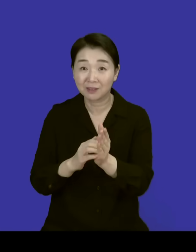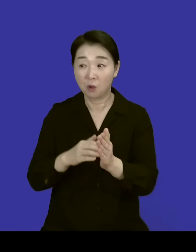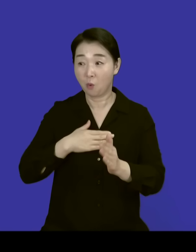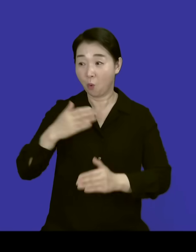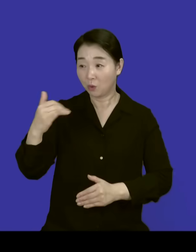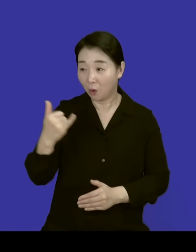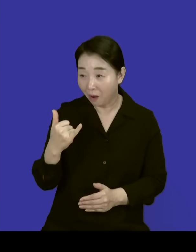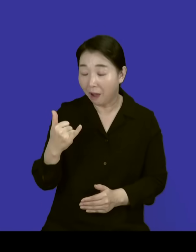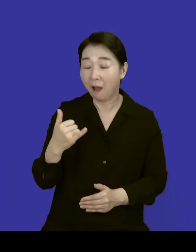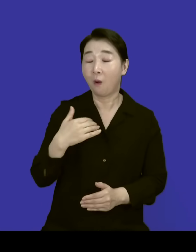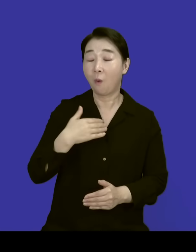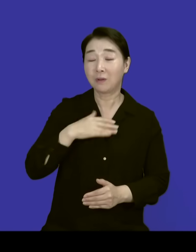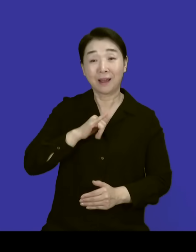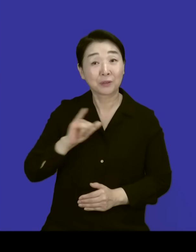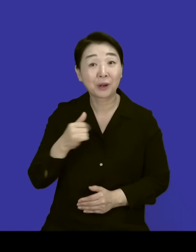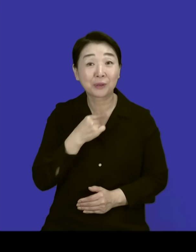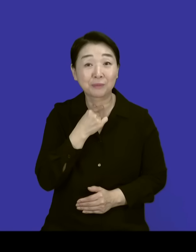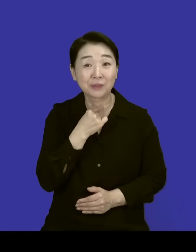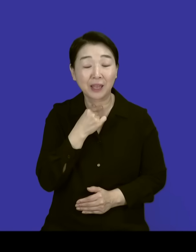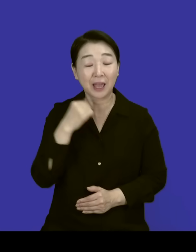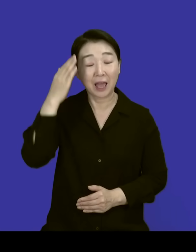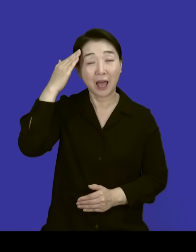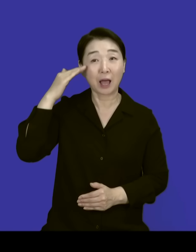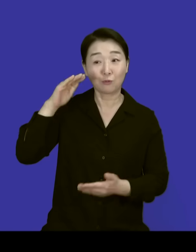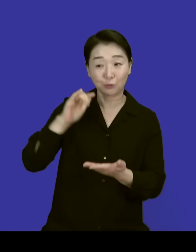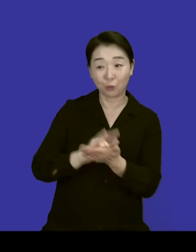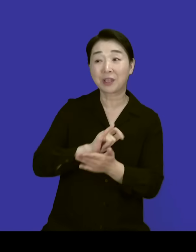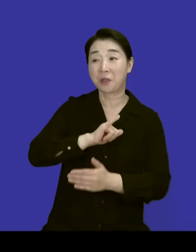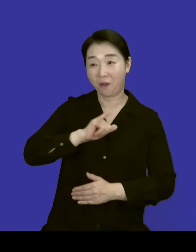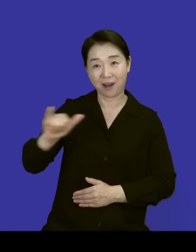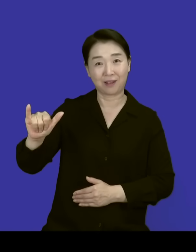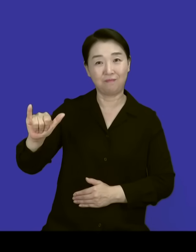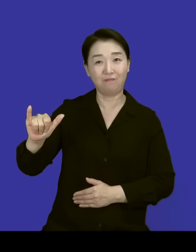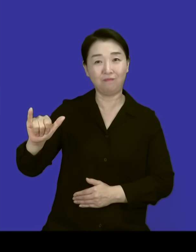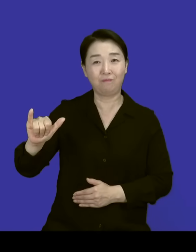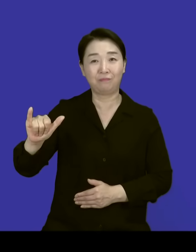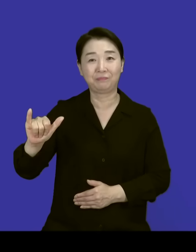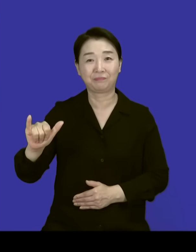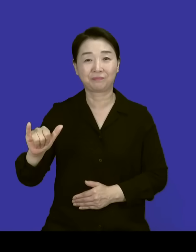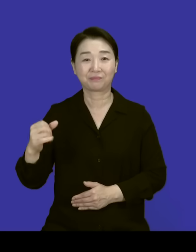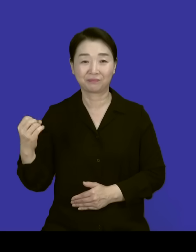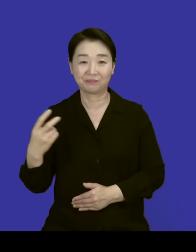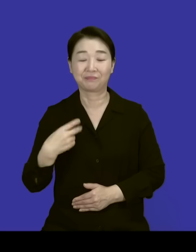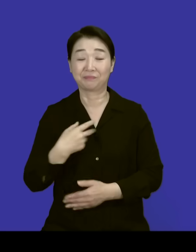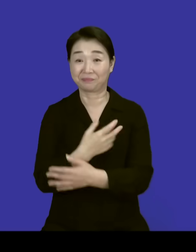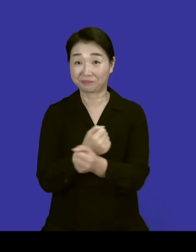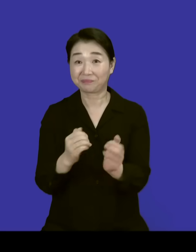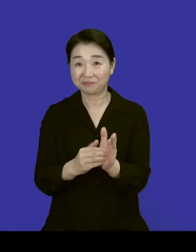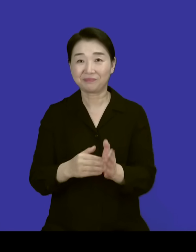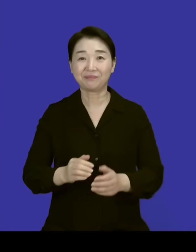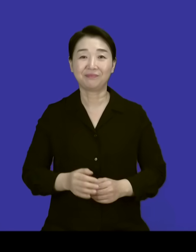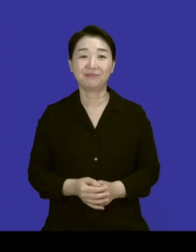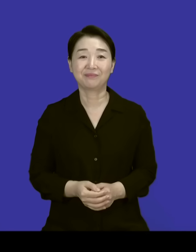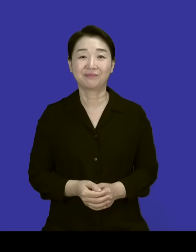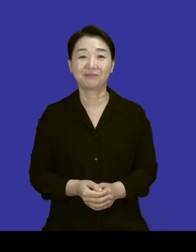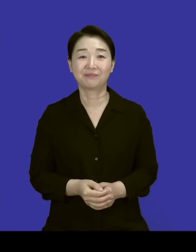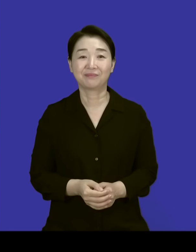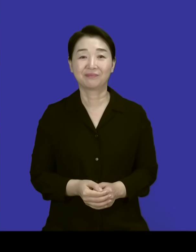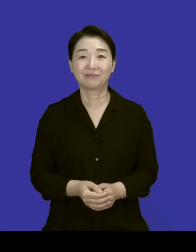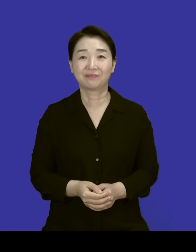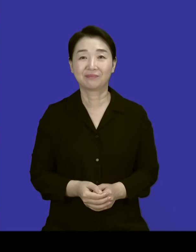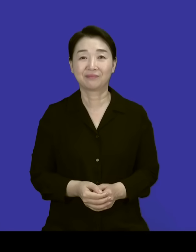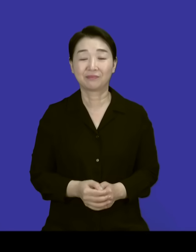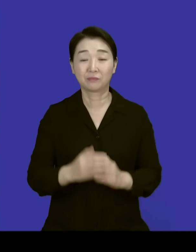오셔서 제가 해외 출장 갔을 때 예. 한국 가서 연락 드릴게요 해가지고 오자마자 이제 이렇게 잡아가지고 제가 나오게 된 거예요. 근데 그리고 지금